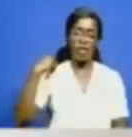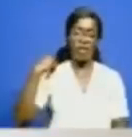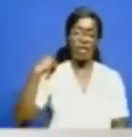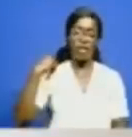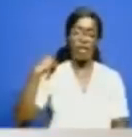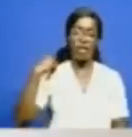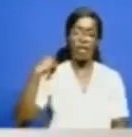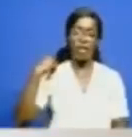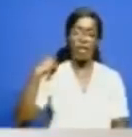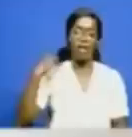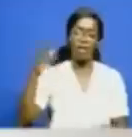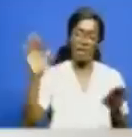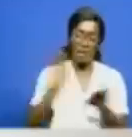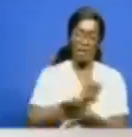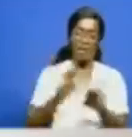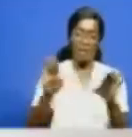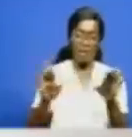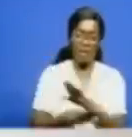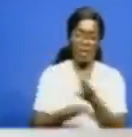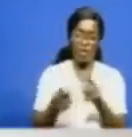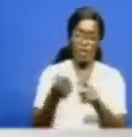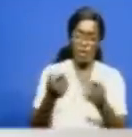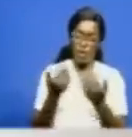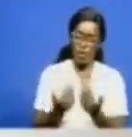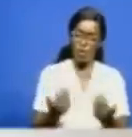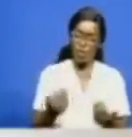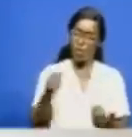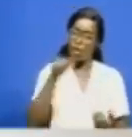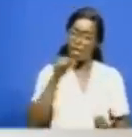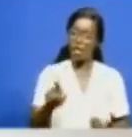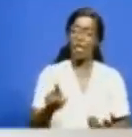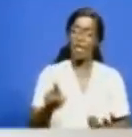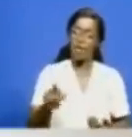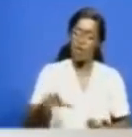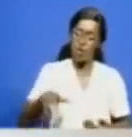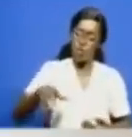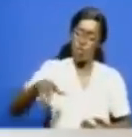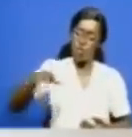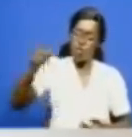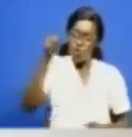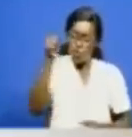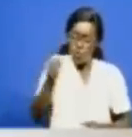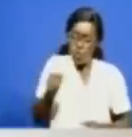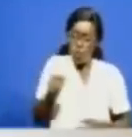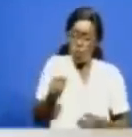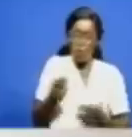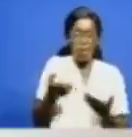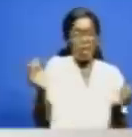kwa hali na mali kutoka utoto wake mpaka kwa uzee, mpaka